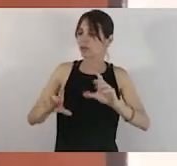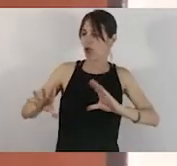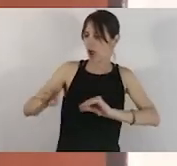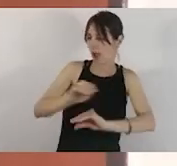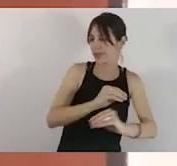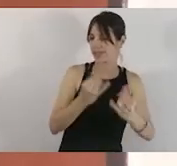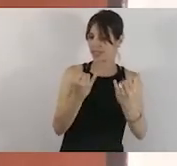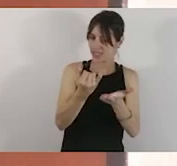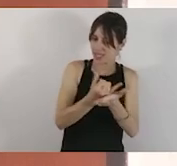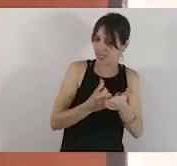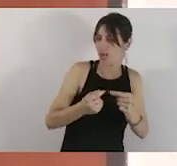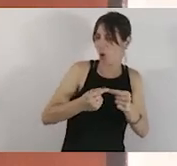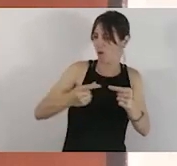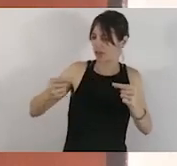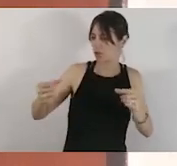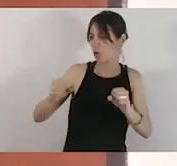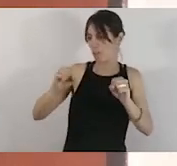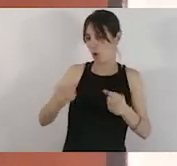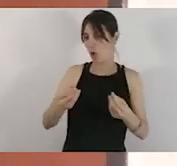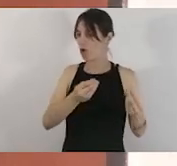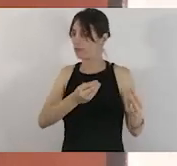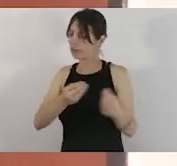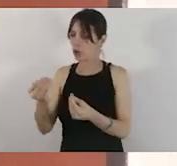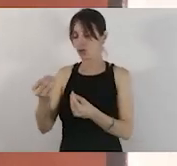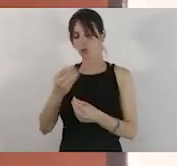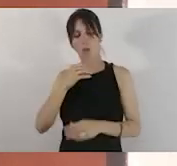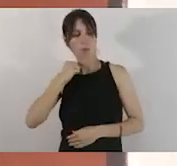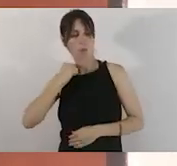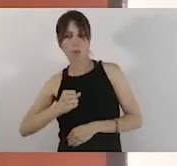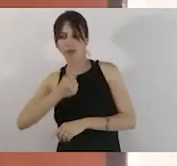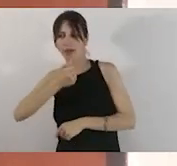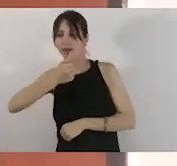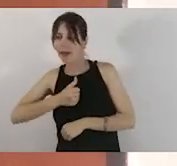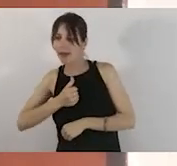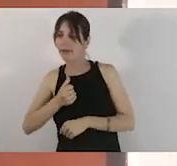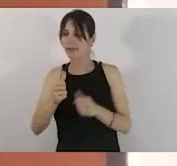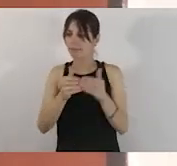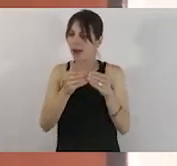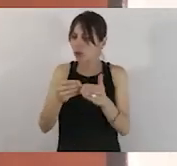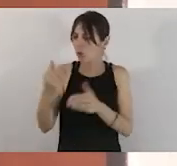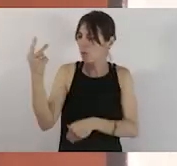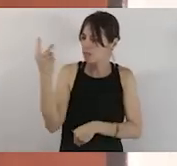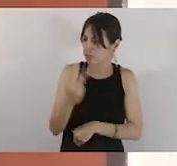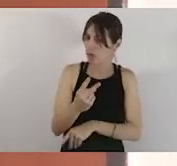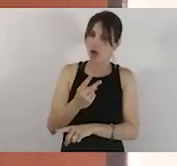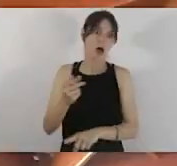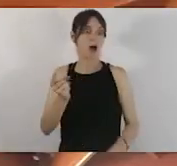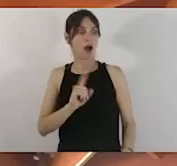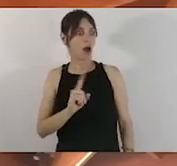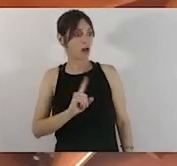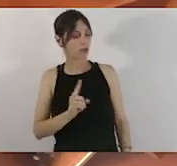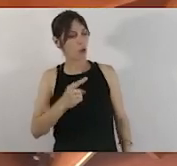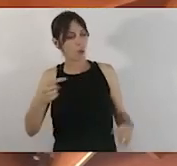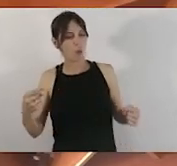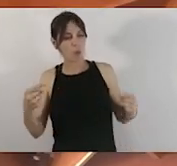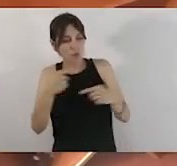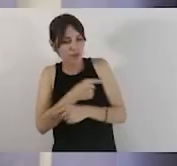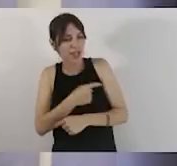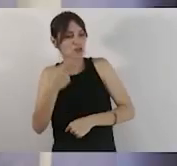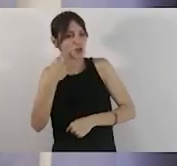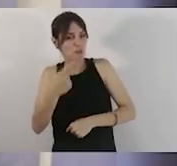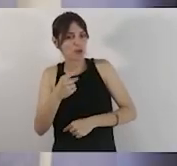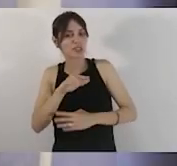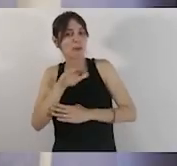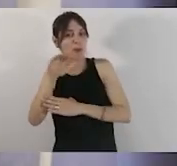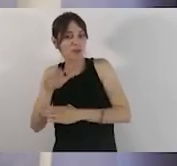avec leurs bateaux, etc., etc. Et vous le savez pertinemment. Ah trop non, de... je pense qu'au contraire, c'est plutôt protecteur. Je